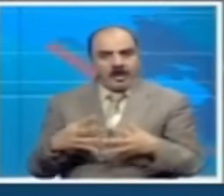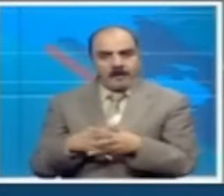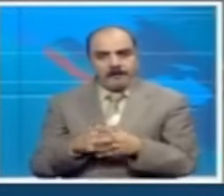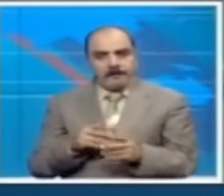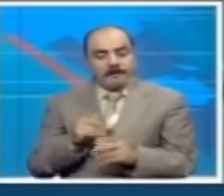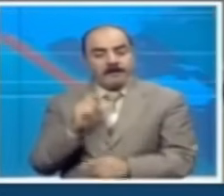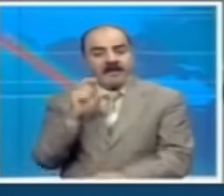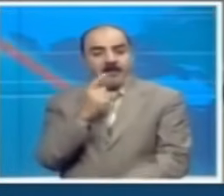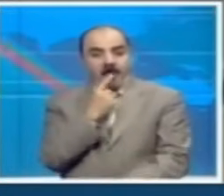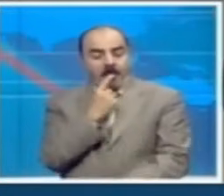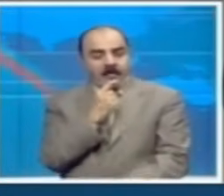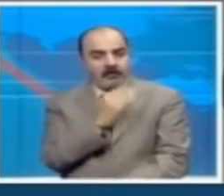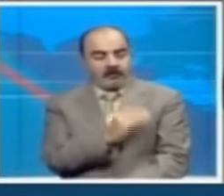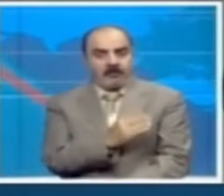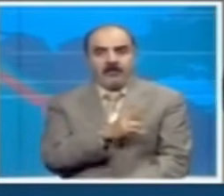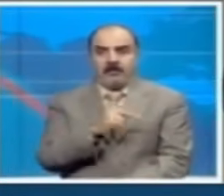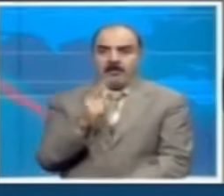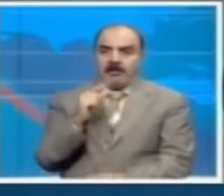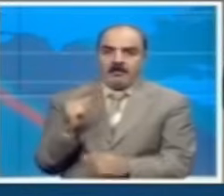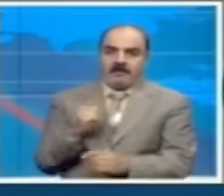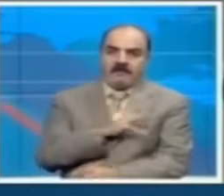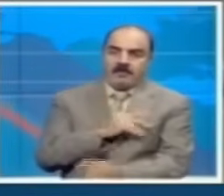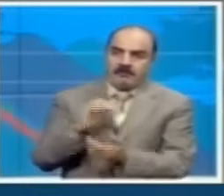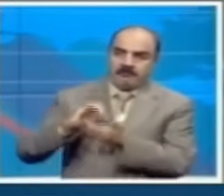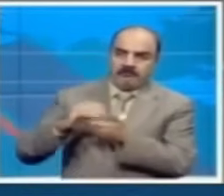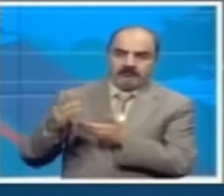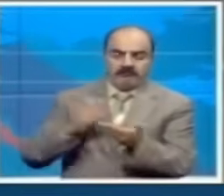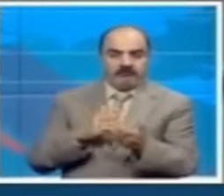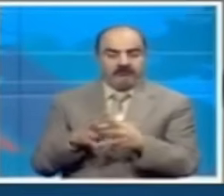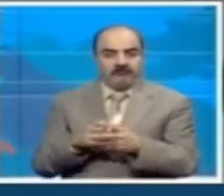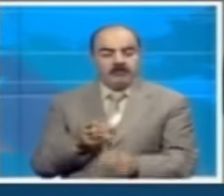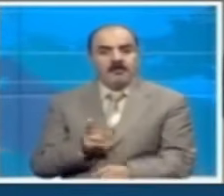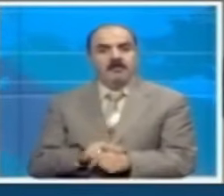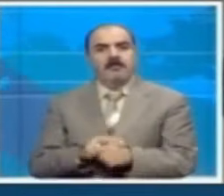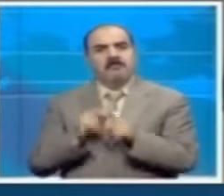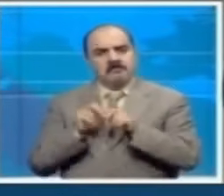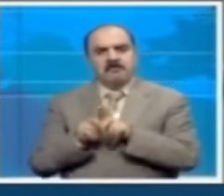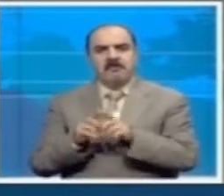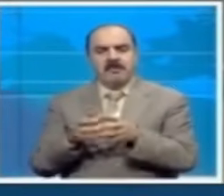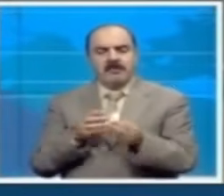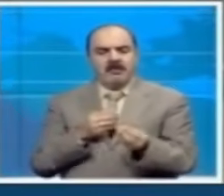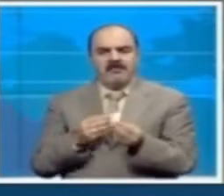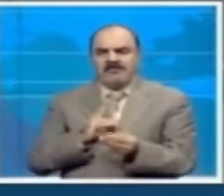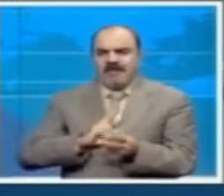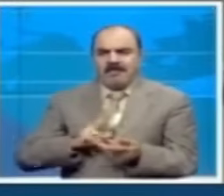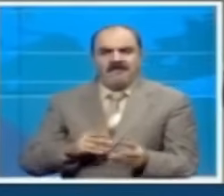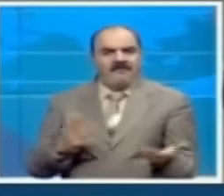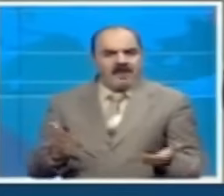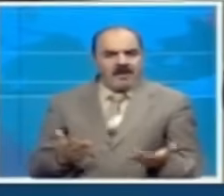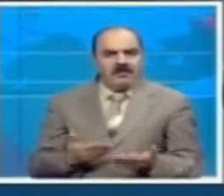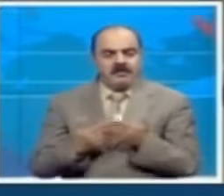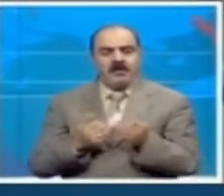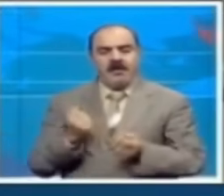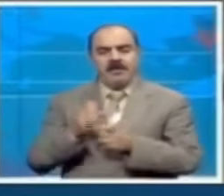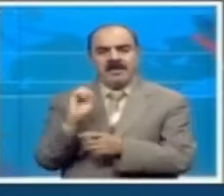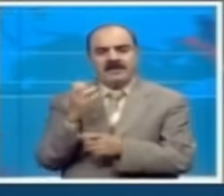الهلال الأحمر المصري والهلال الأحمر الفلسطيني فيما يتعلق بتوفير كافة المستلزمات وسيارات